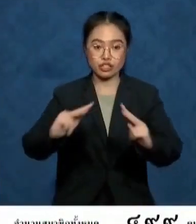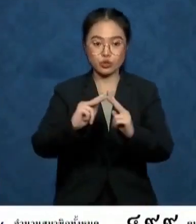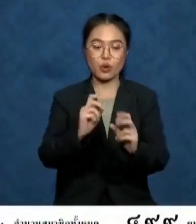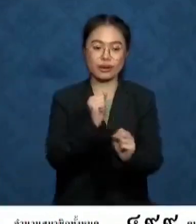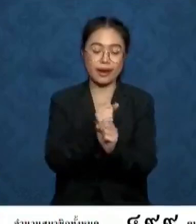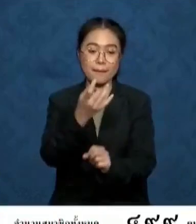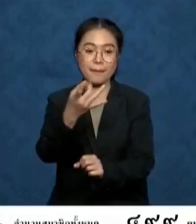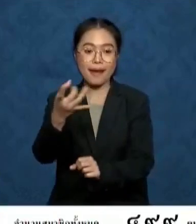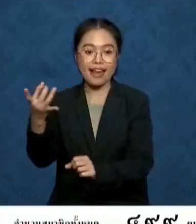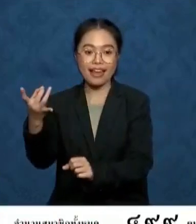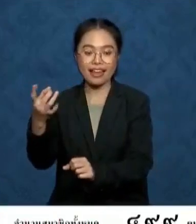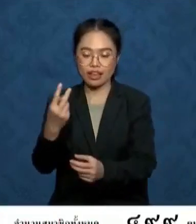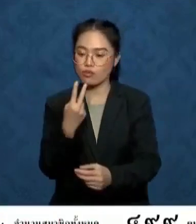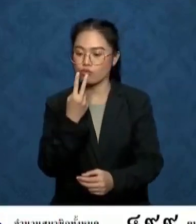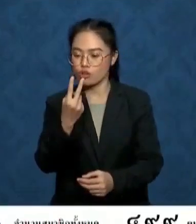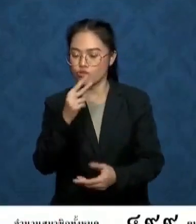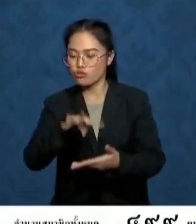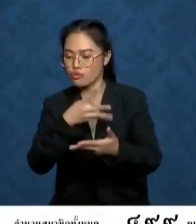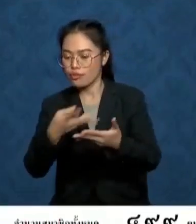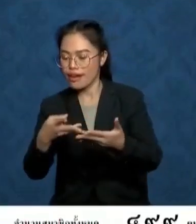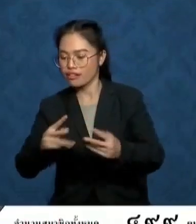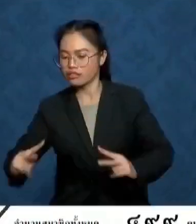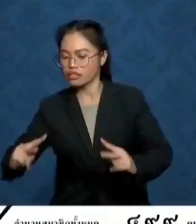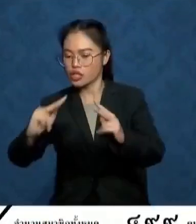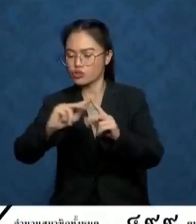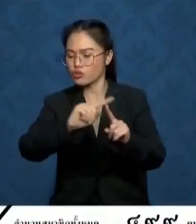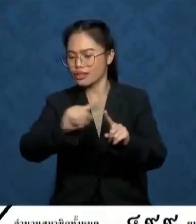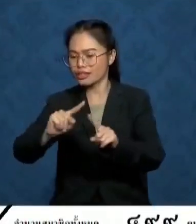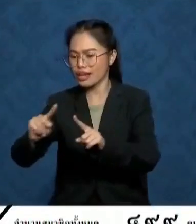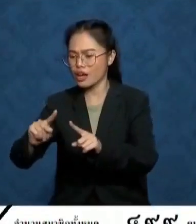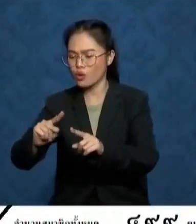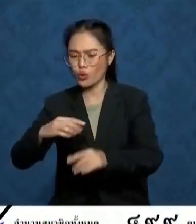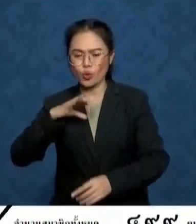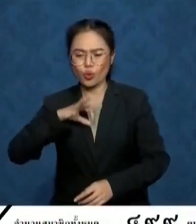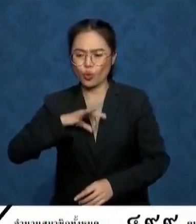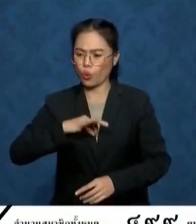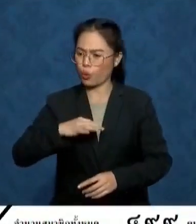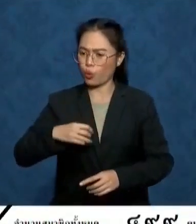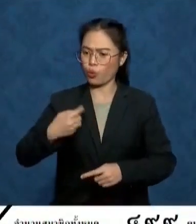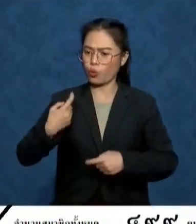ไงไปดูแผนงานของแต่ละกระทรวงก็หนักเลย